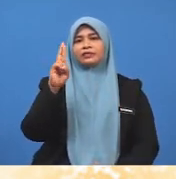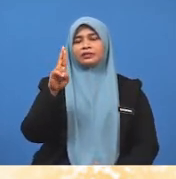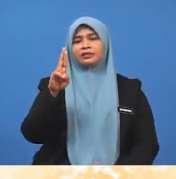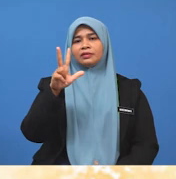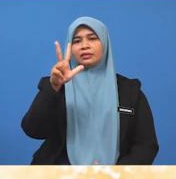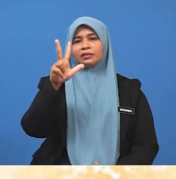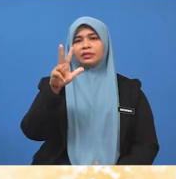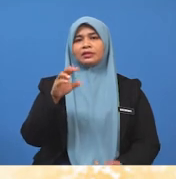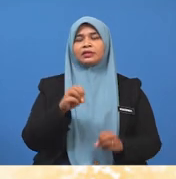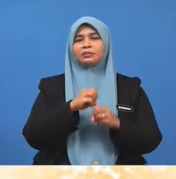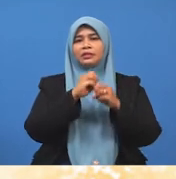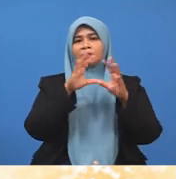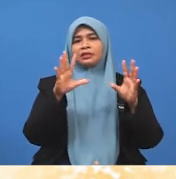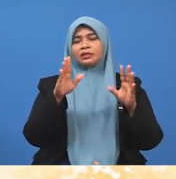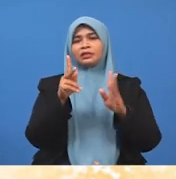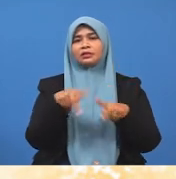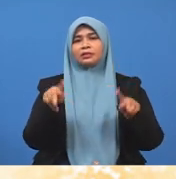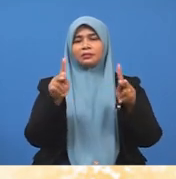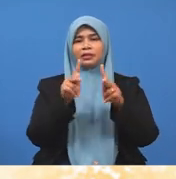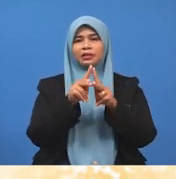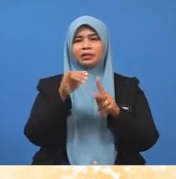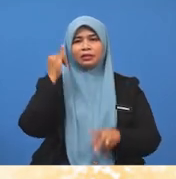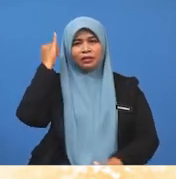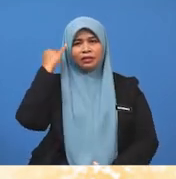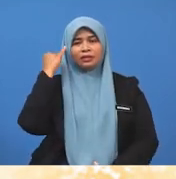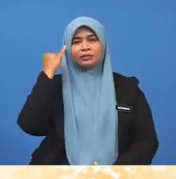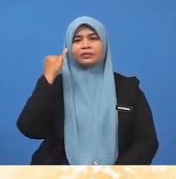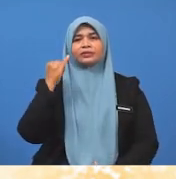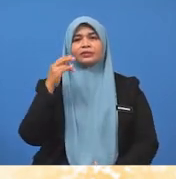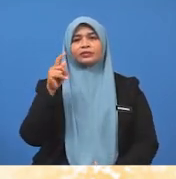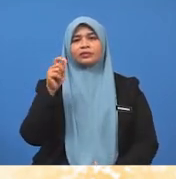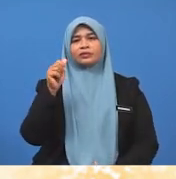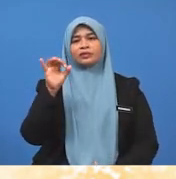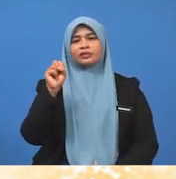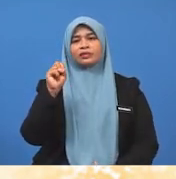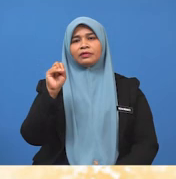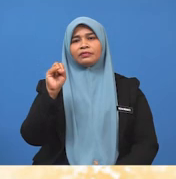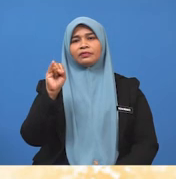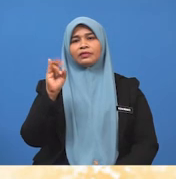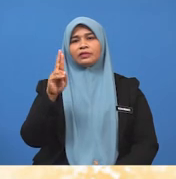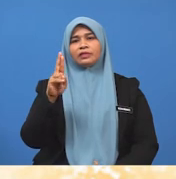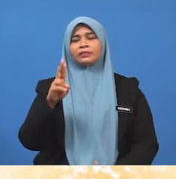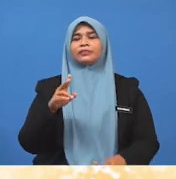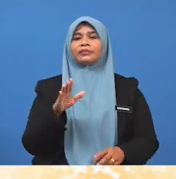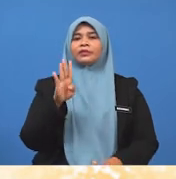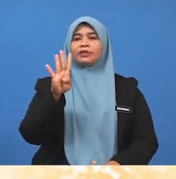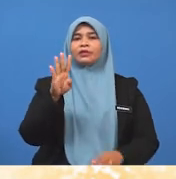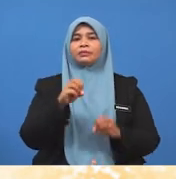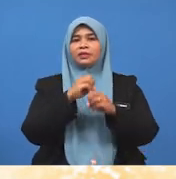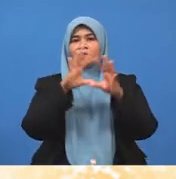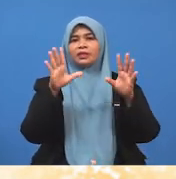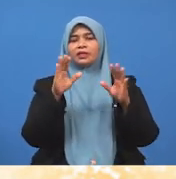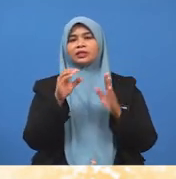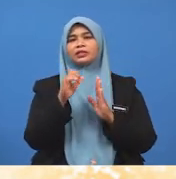ketiga menjelaskan kepentingan Ilmu Tafsir yang keempat menerangkan